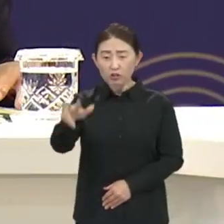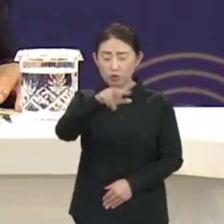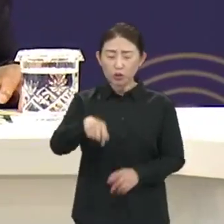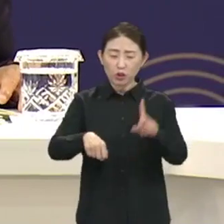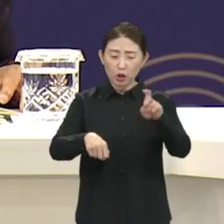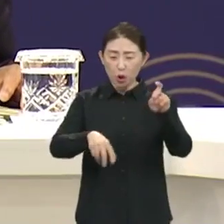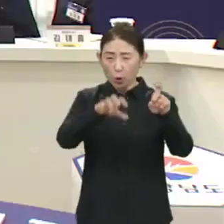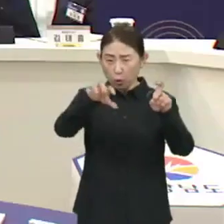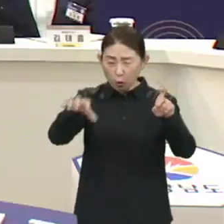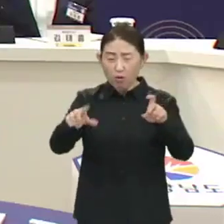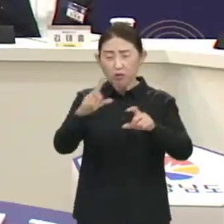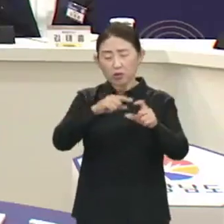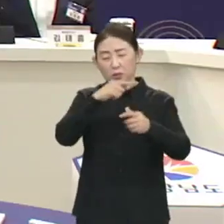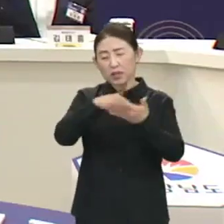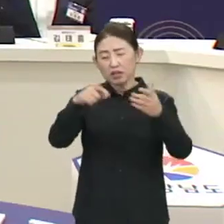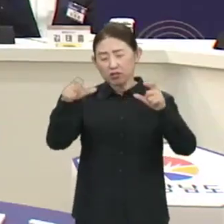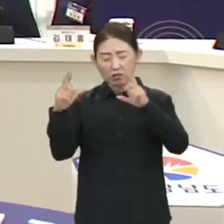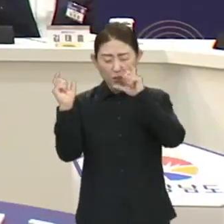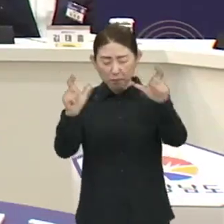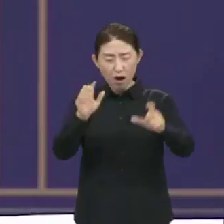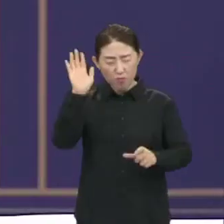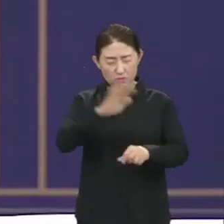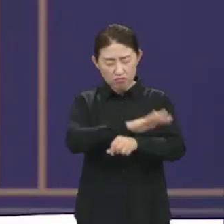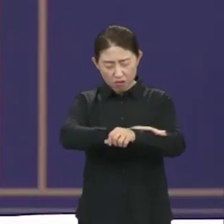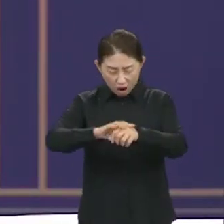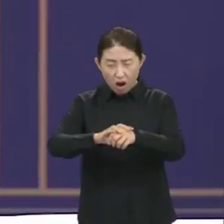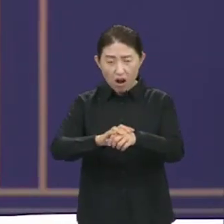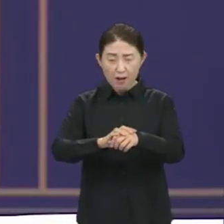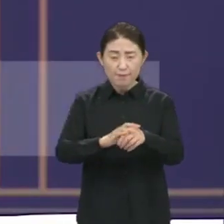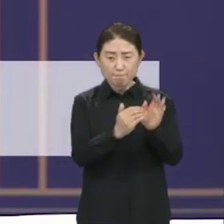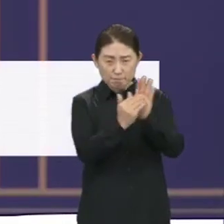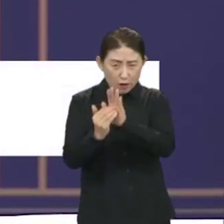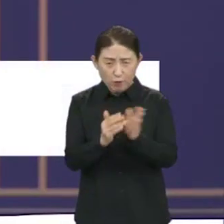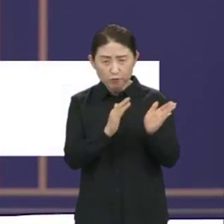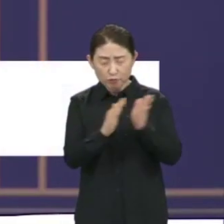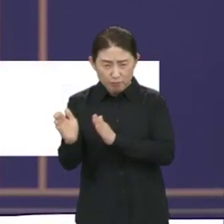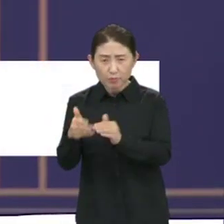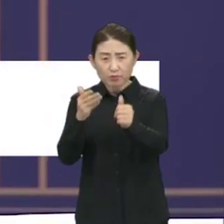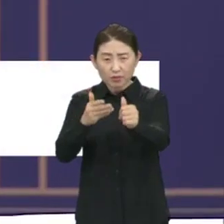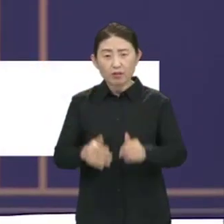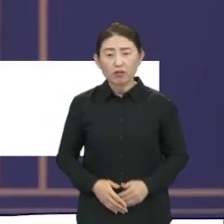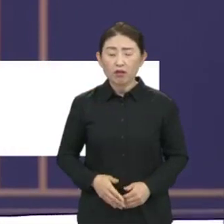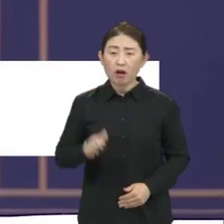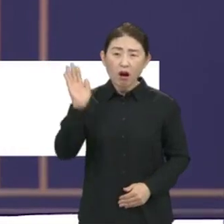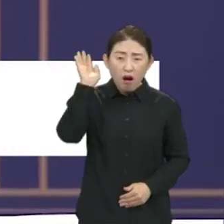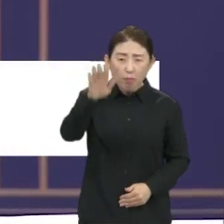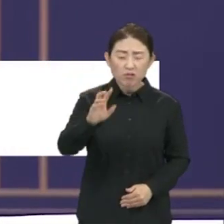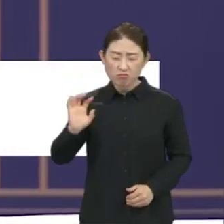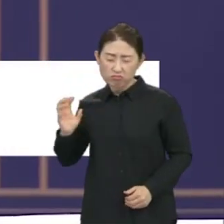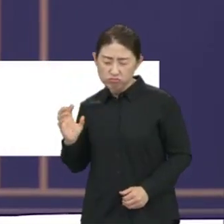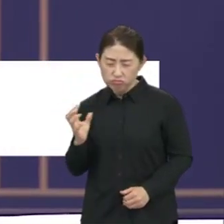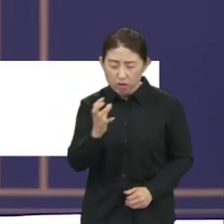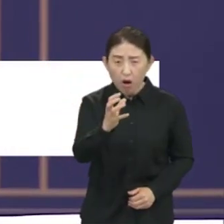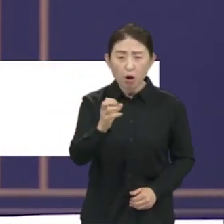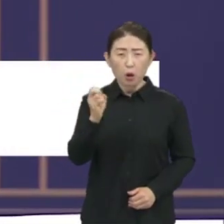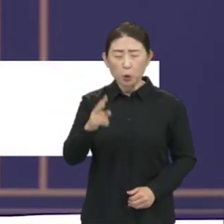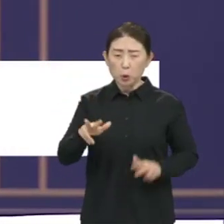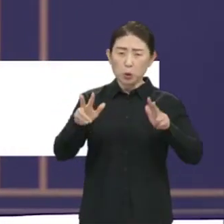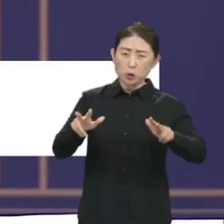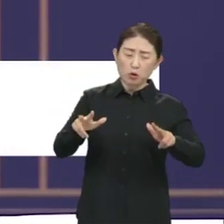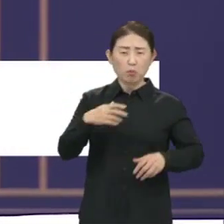선포하며 철저한 재난대응을 당부했습니다. 앞으로 태풍이 올 수 있고 마음을 놓기 어려운